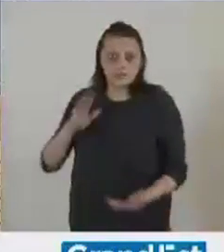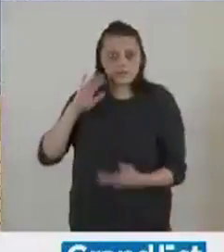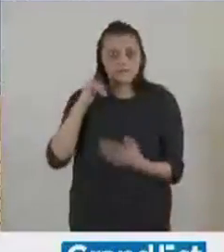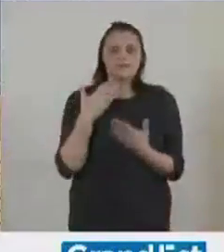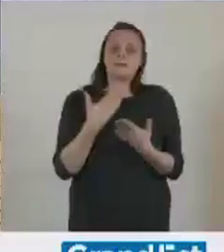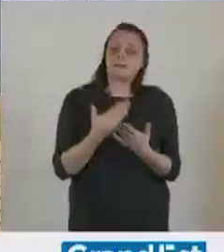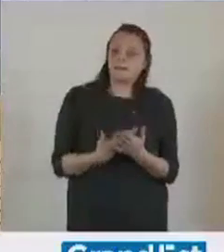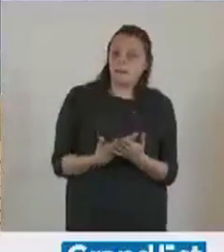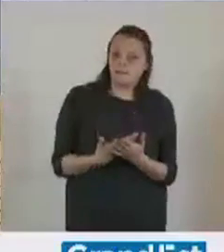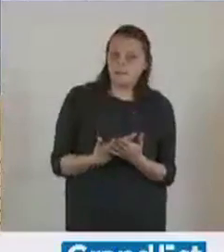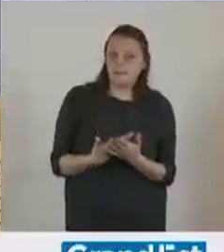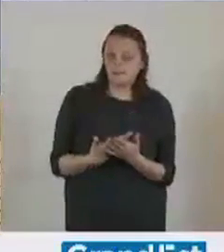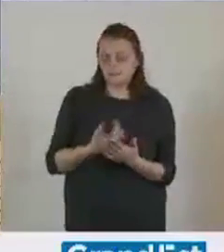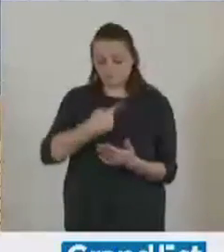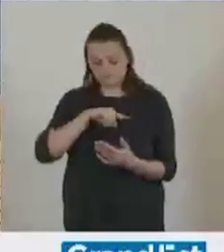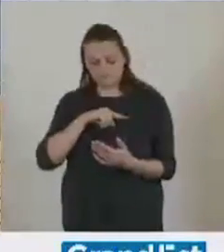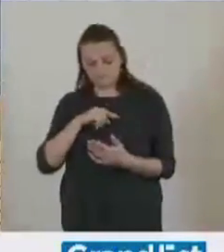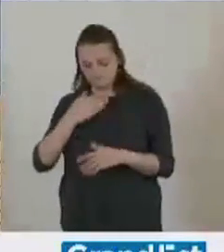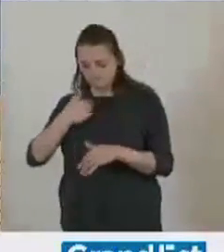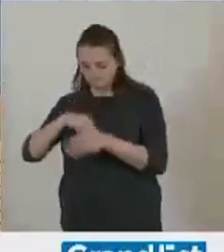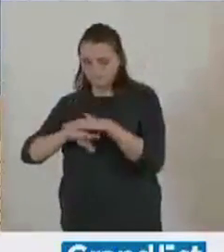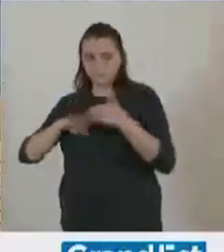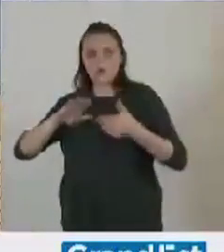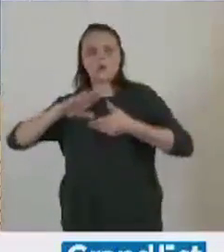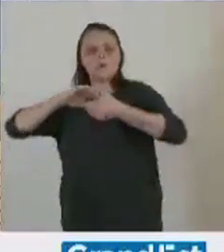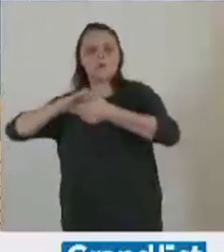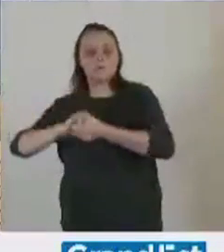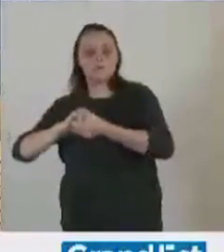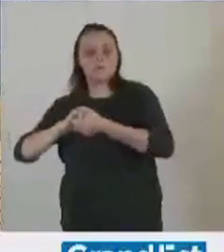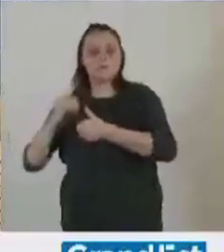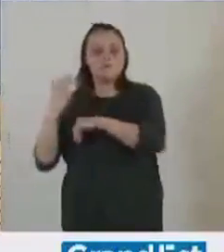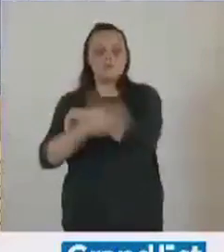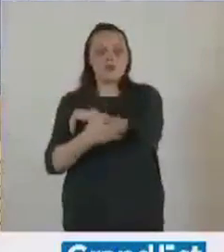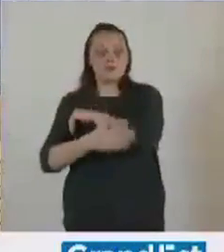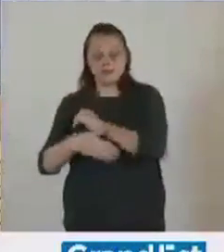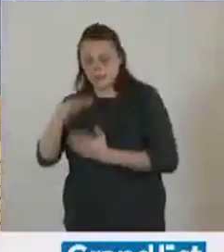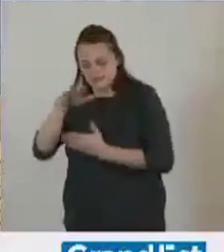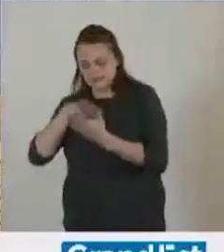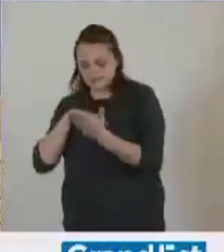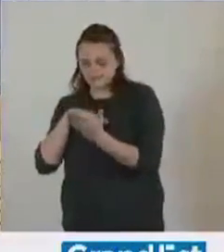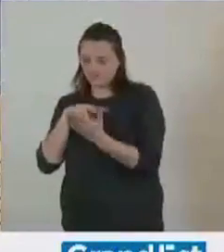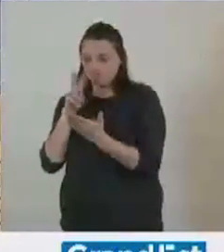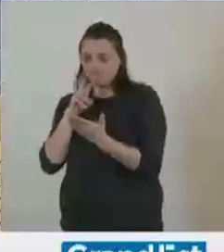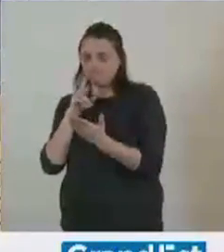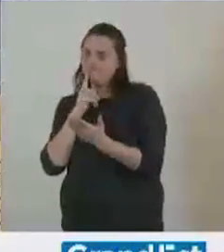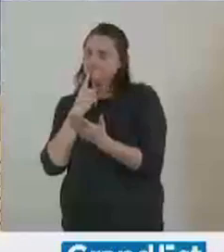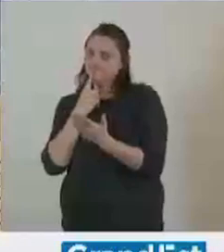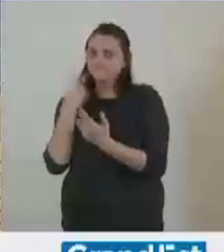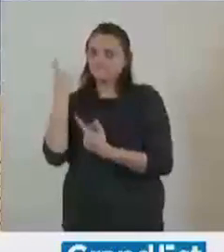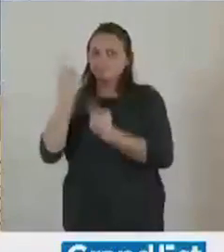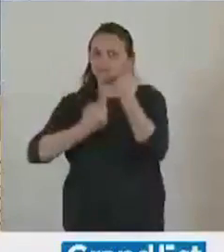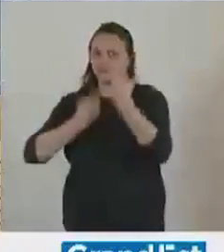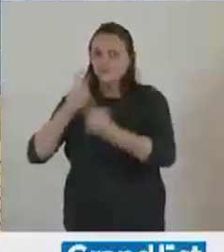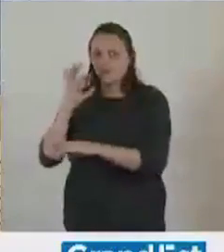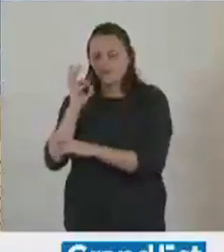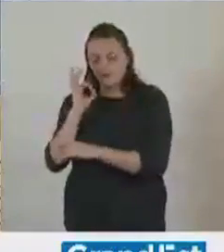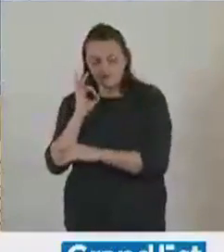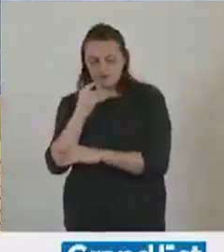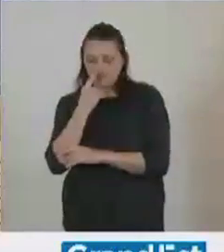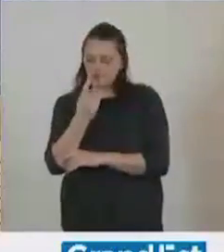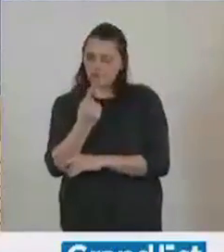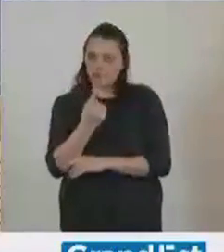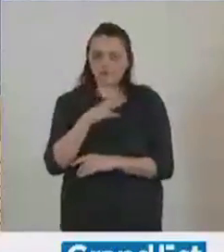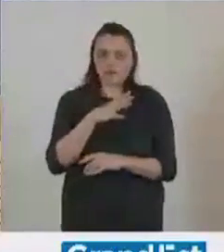la région, dans le cadre du pacte de la ruralité, de nous rendre compte que pour certains territoires, la fibre optique était un espoir très